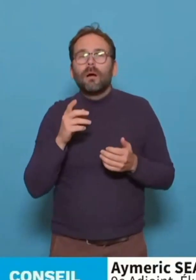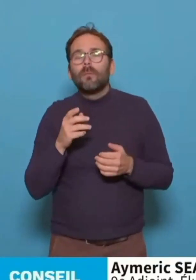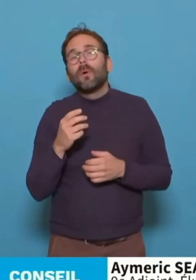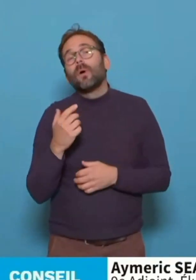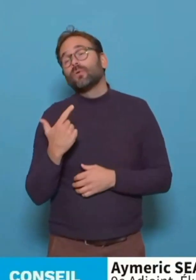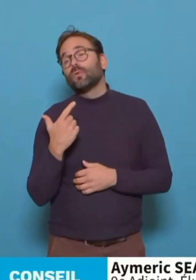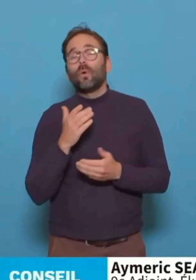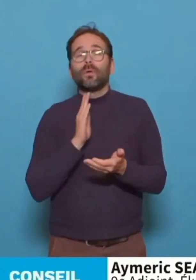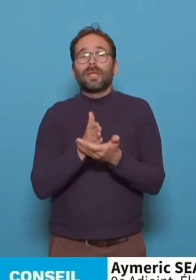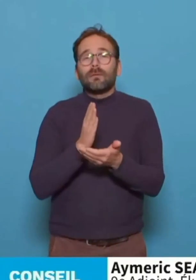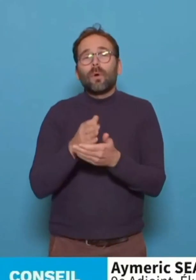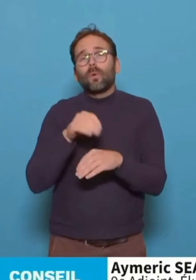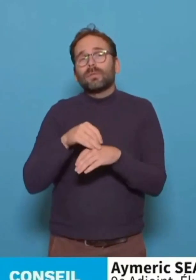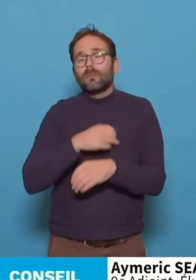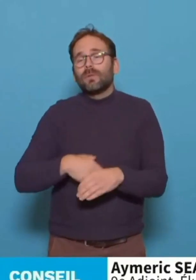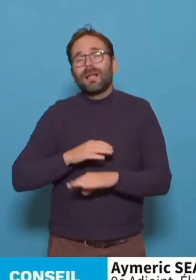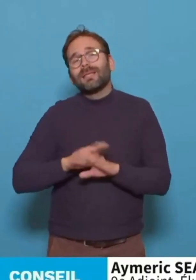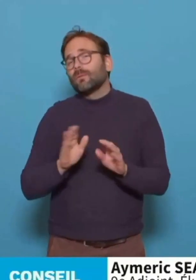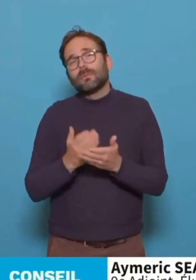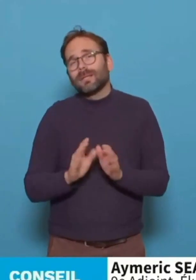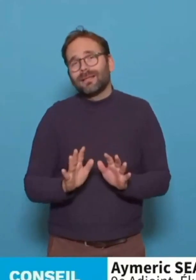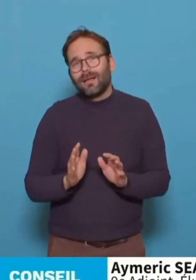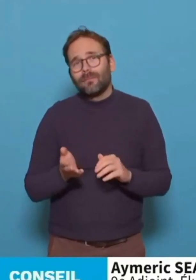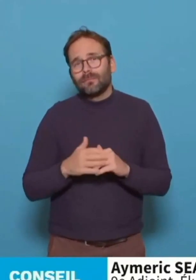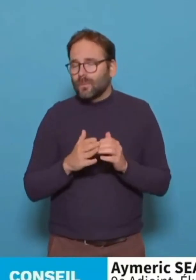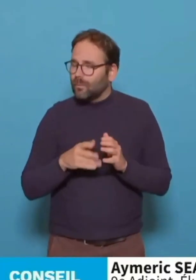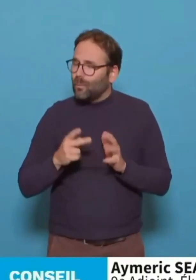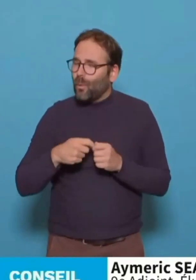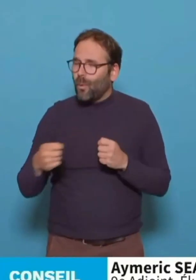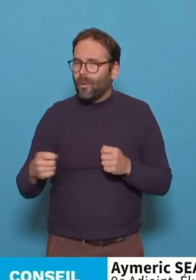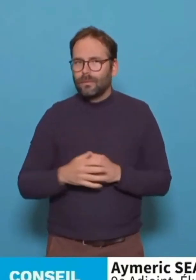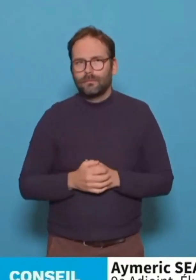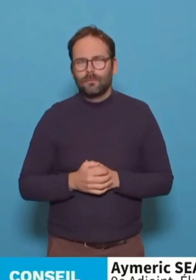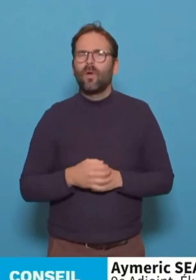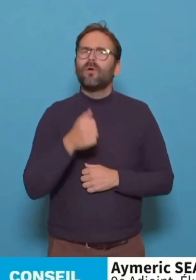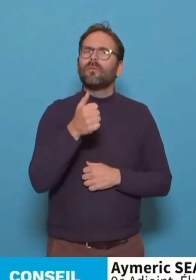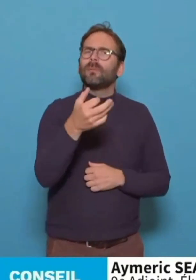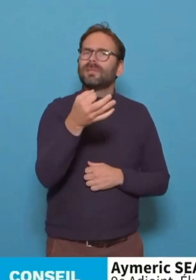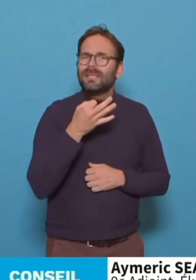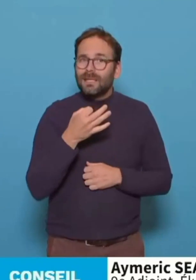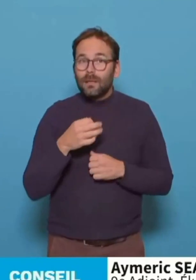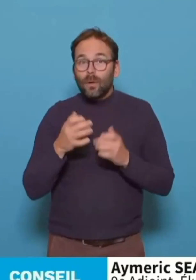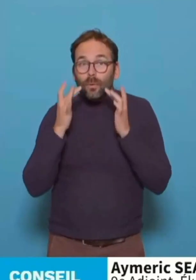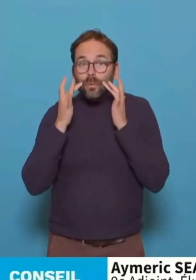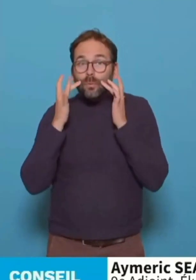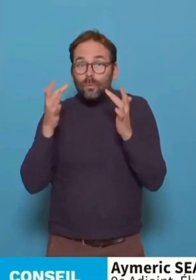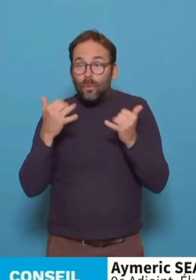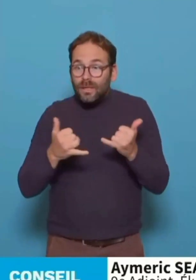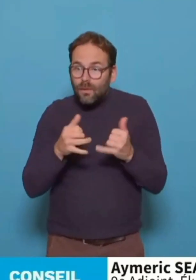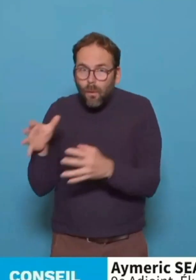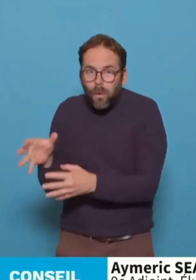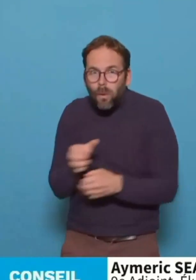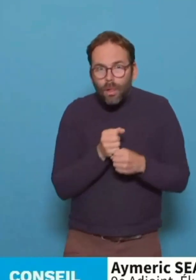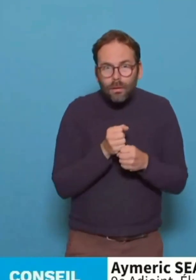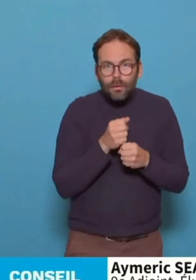interventions au conseil municipal. Vous nous dites la culture est instrumentalisée. À Nantes,